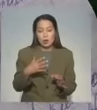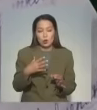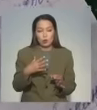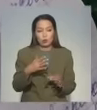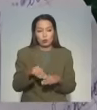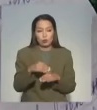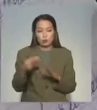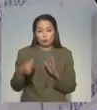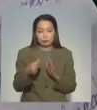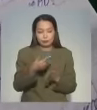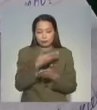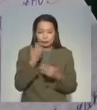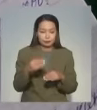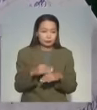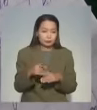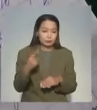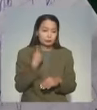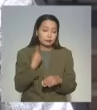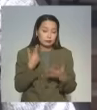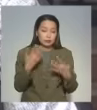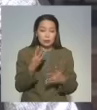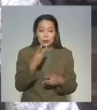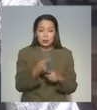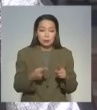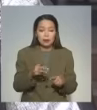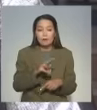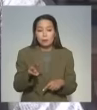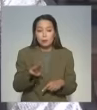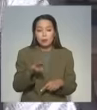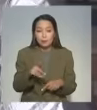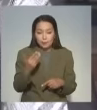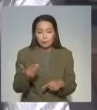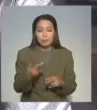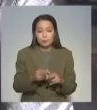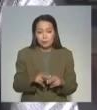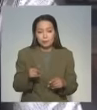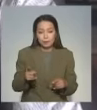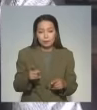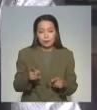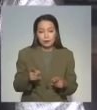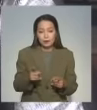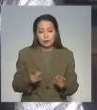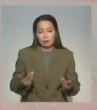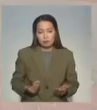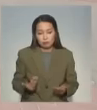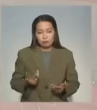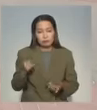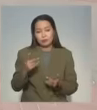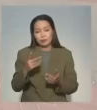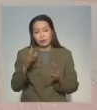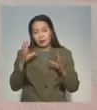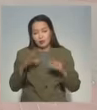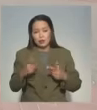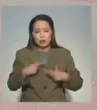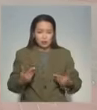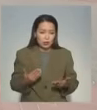мужчина не платит алименты. Он задолжал уже 3,5 миллионов тенге. Экс-супруг проживает в Шымкенте. От отцовства не отказывается, но и